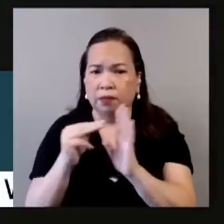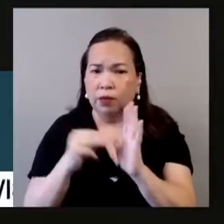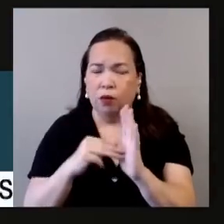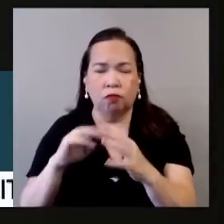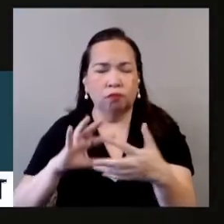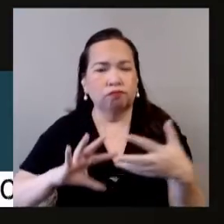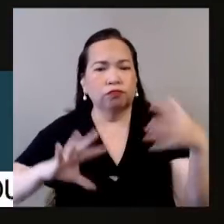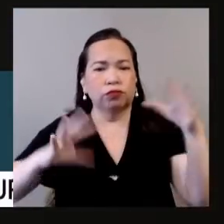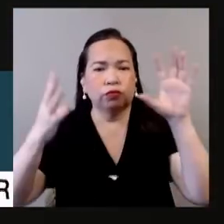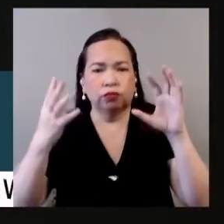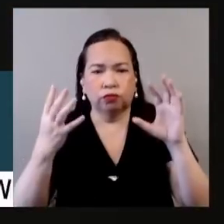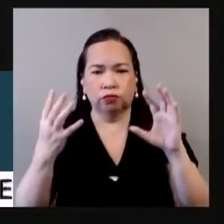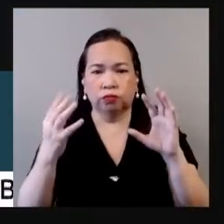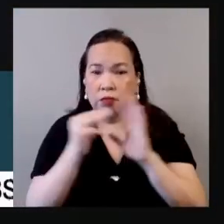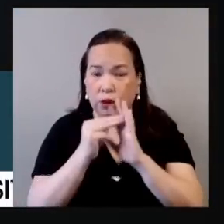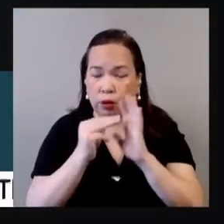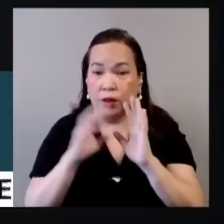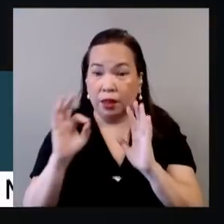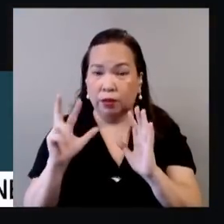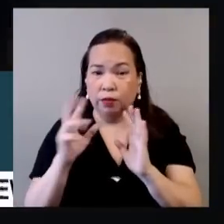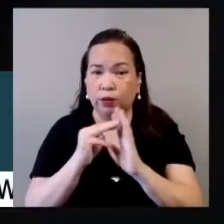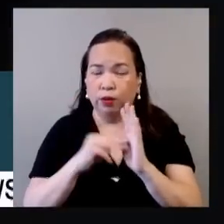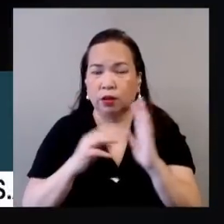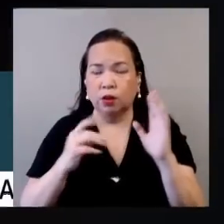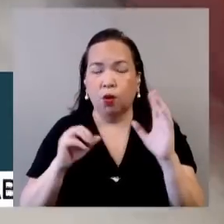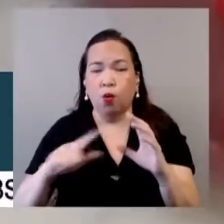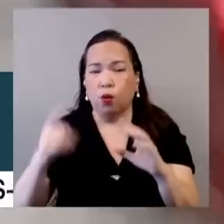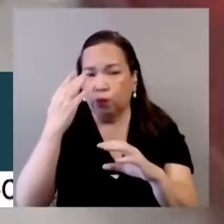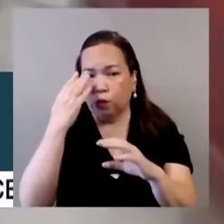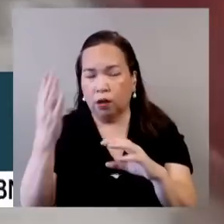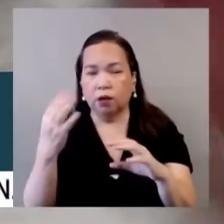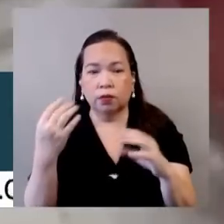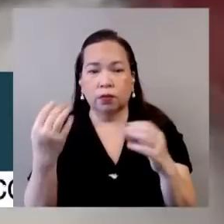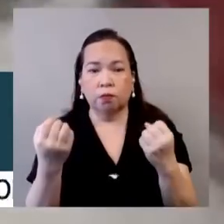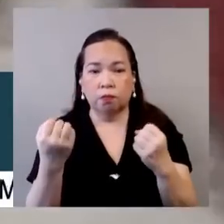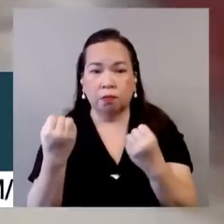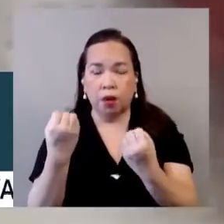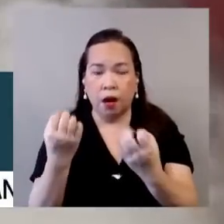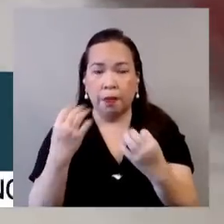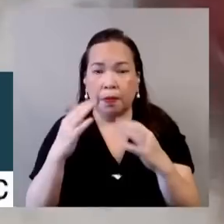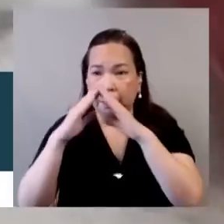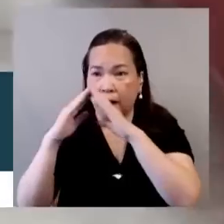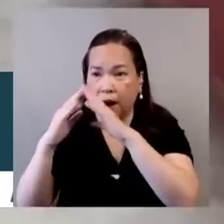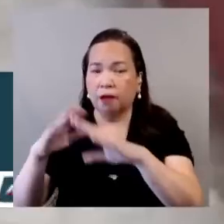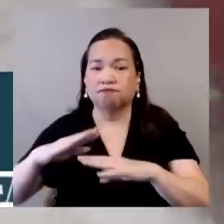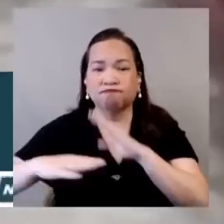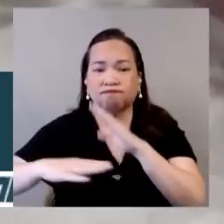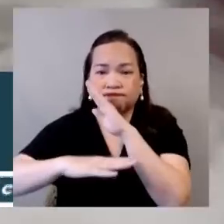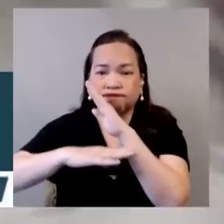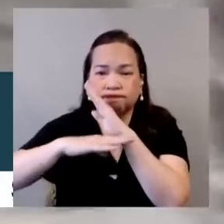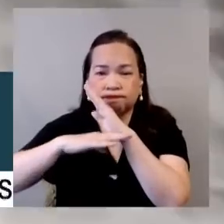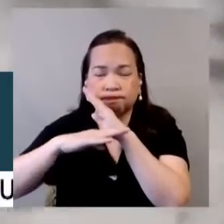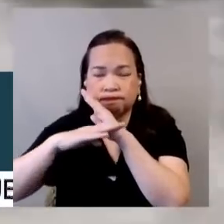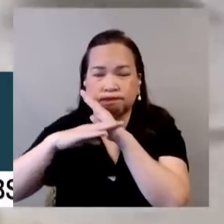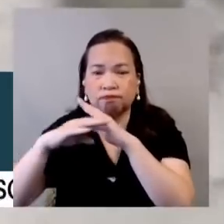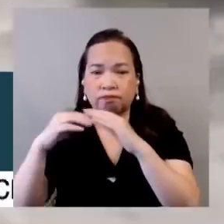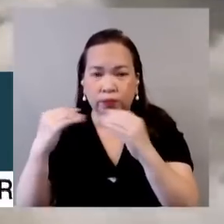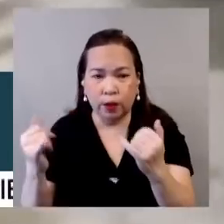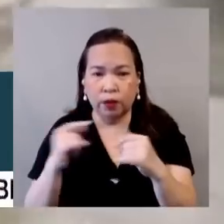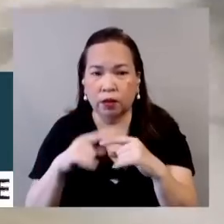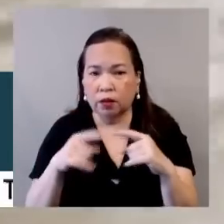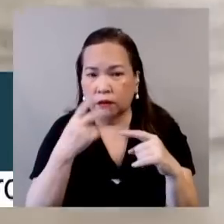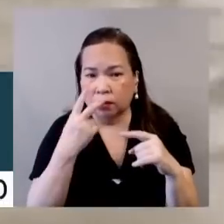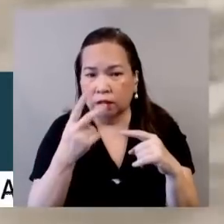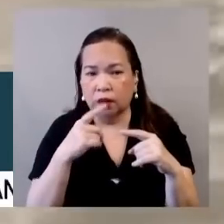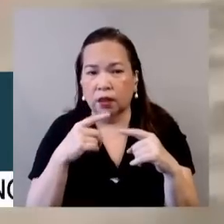marami din po ang mga flooded na mga bahay pa rin hanggang sa ngayon. Mm-hmm. At ito pa nga, paparating pa po